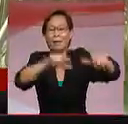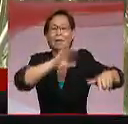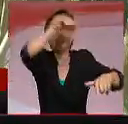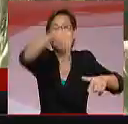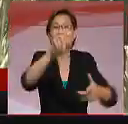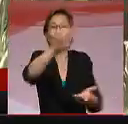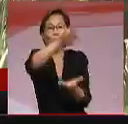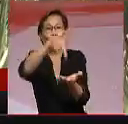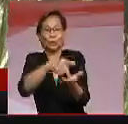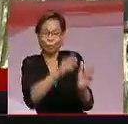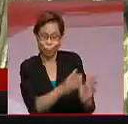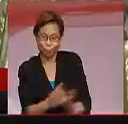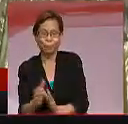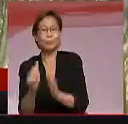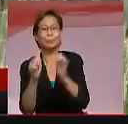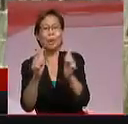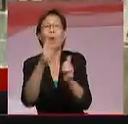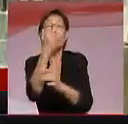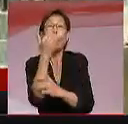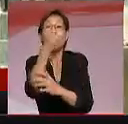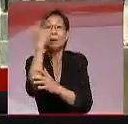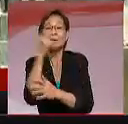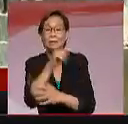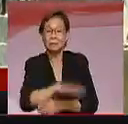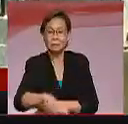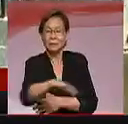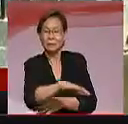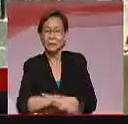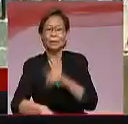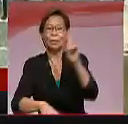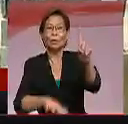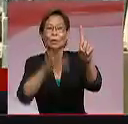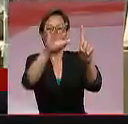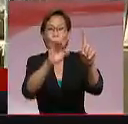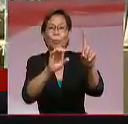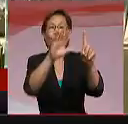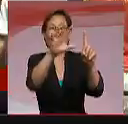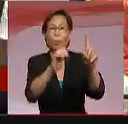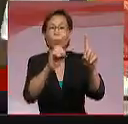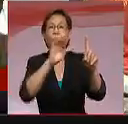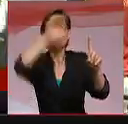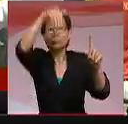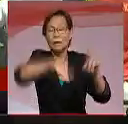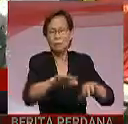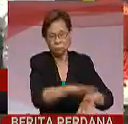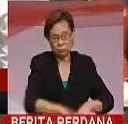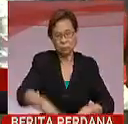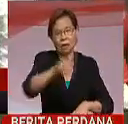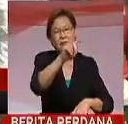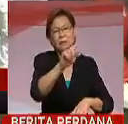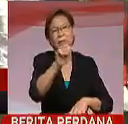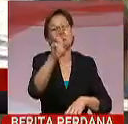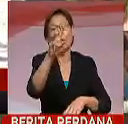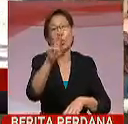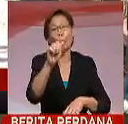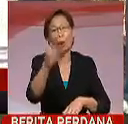satu pusat lebih teratur. Ini kerana dianggarkan kira-kira 150 ekor gajah berada di sekitar Tawau dan